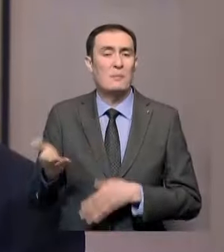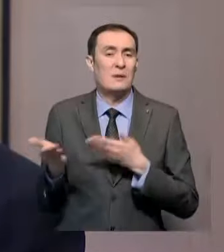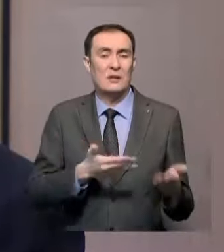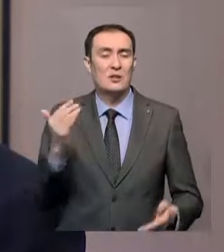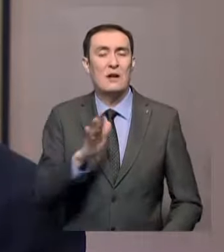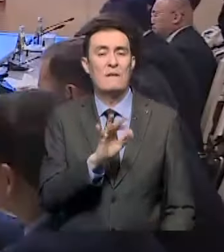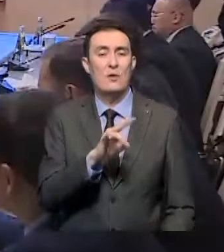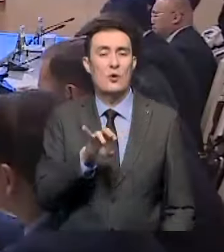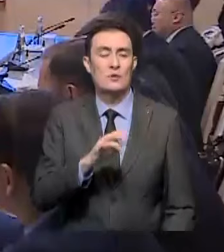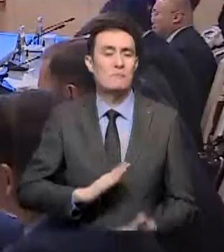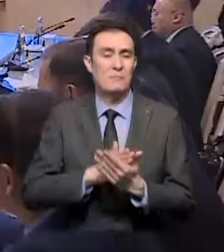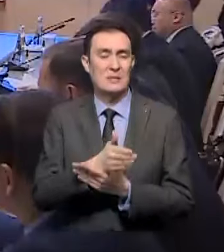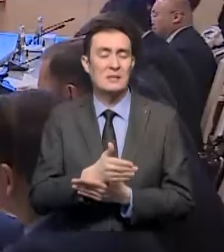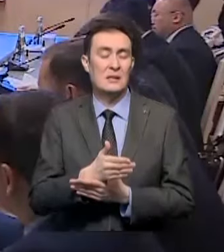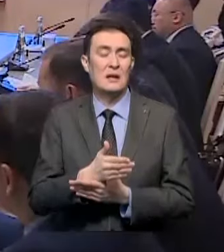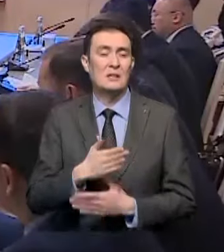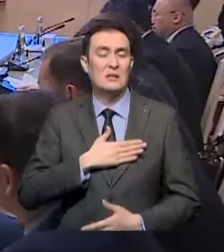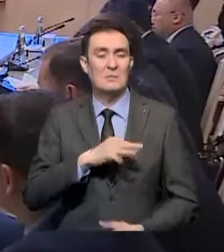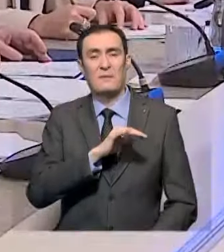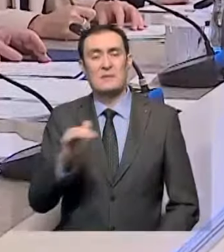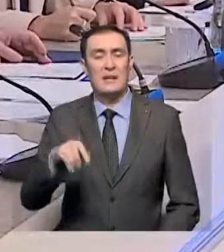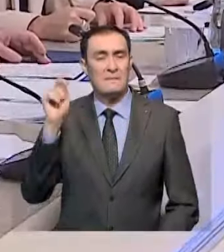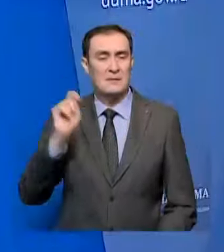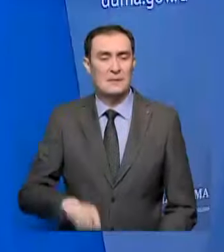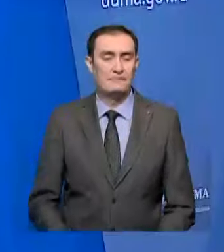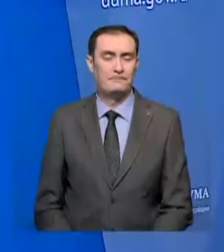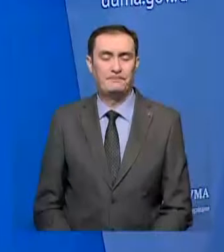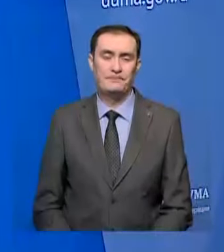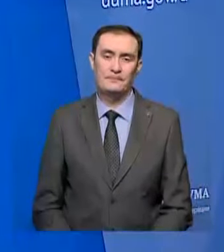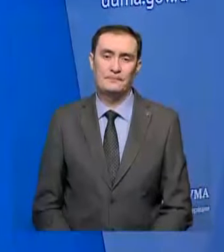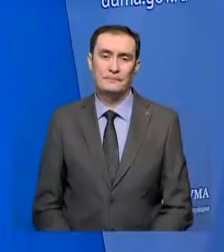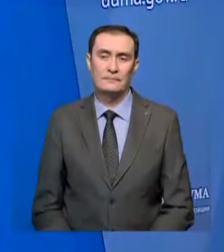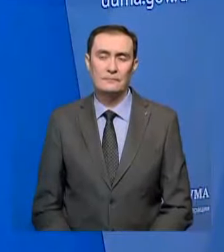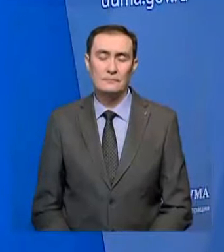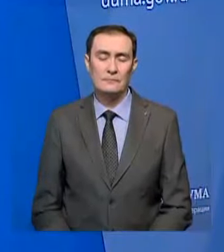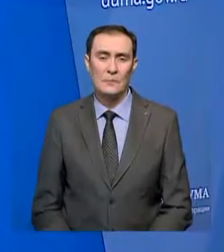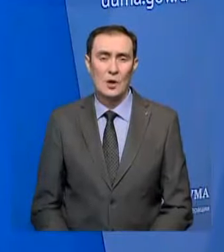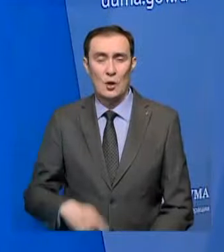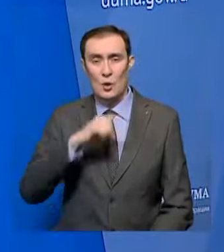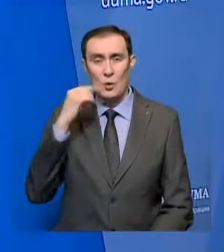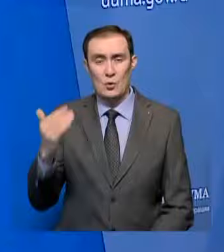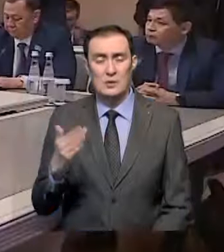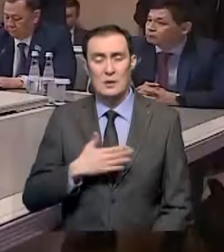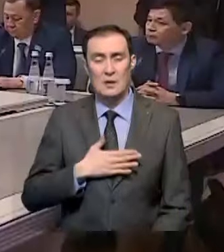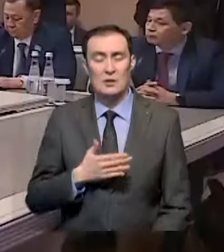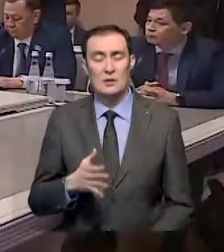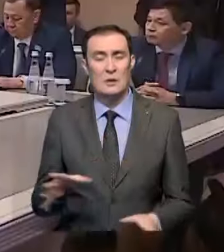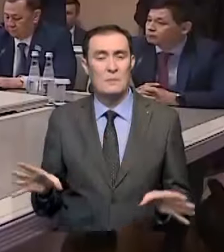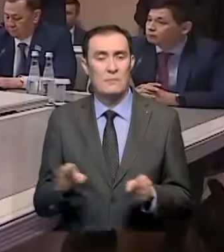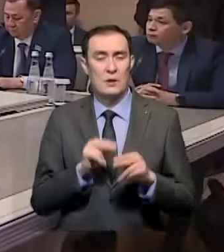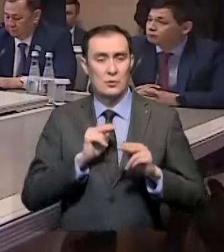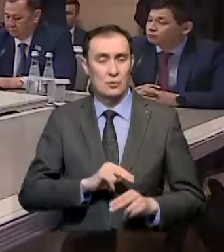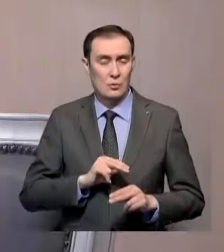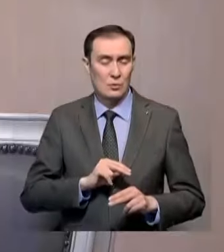Володина посетить нашу страну с ответным официальным визитом Россия - это наш надёжный партнёр